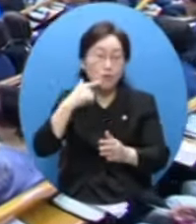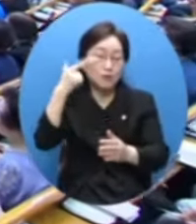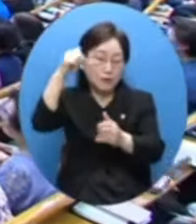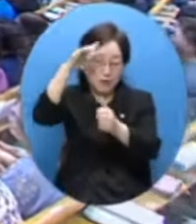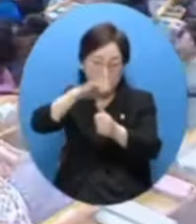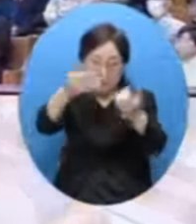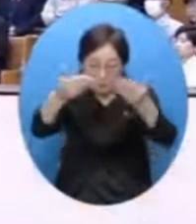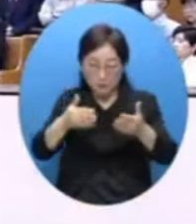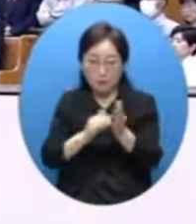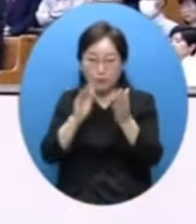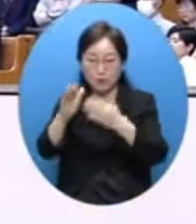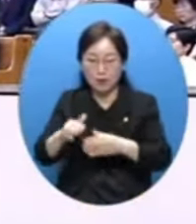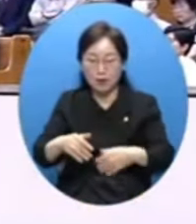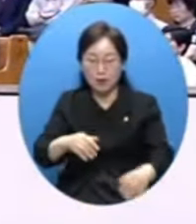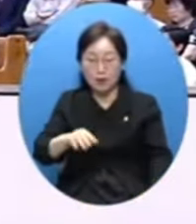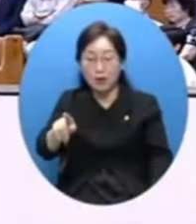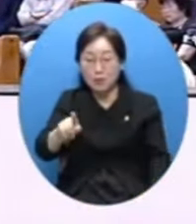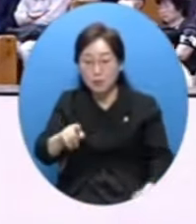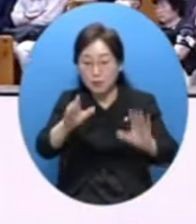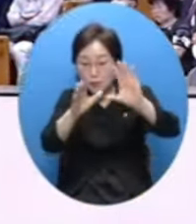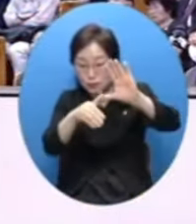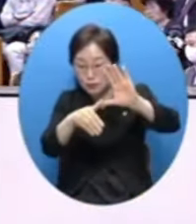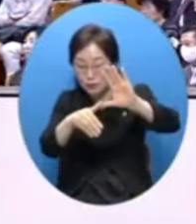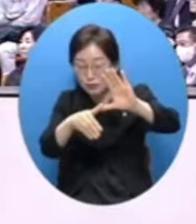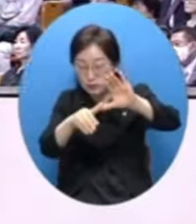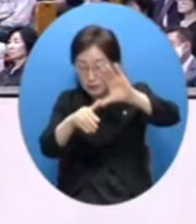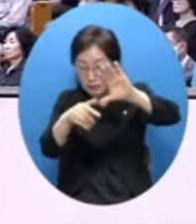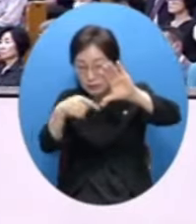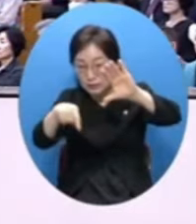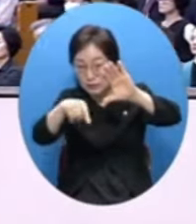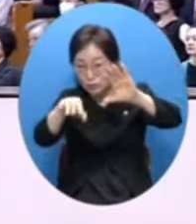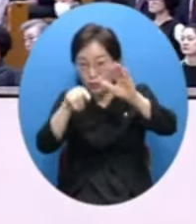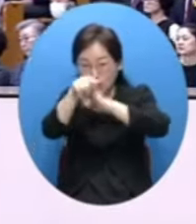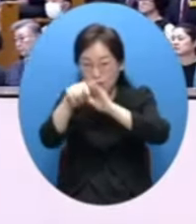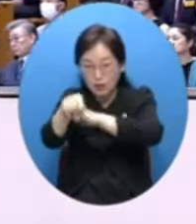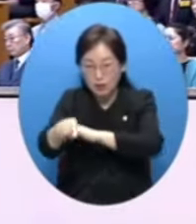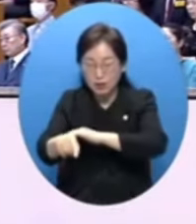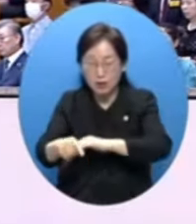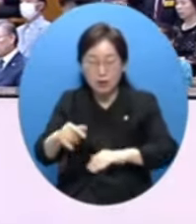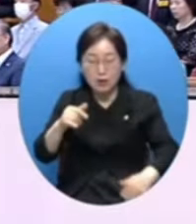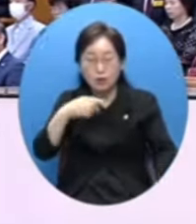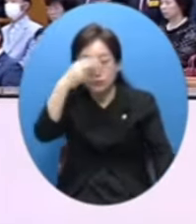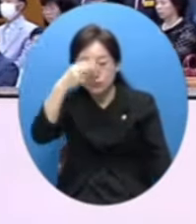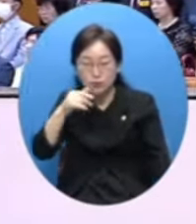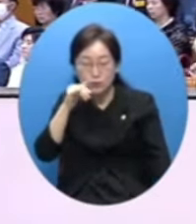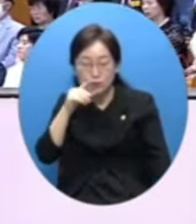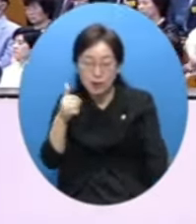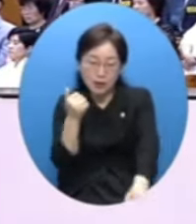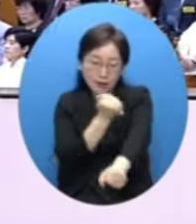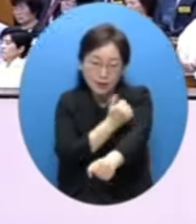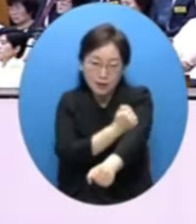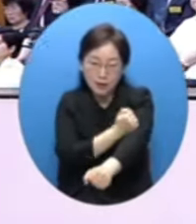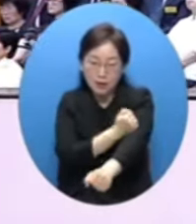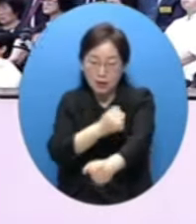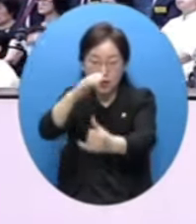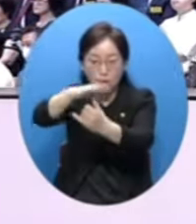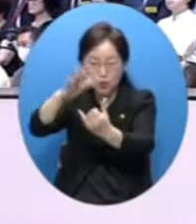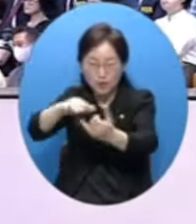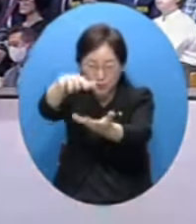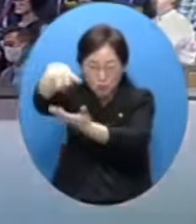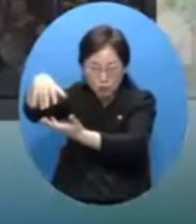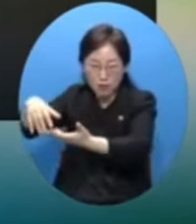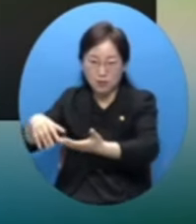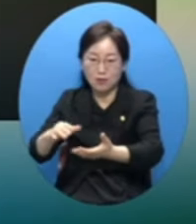등을 돌면서 술과 마약에 빠진 청소년 구제 활동을 합니다. 그들을 돌보는 사역을 글로 담아서 땅끝의 아이들이란